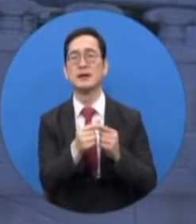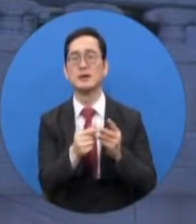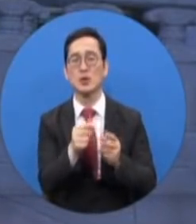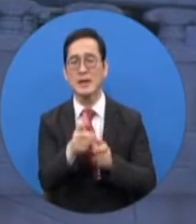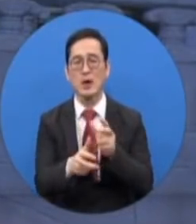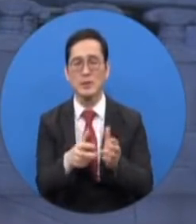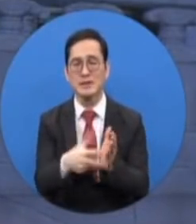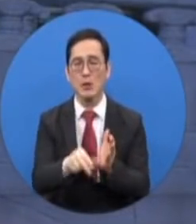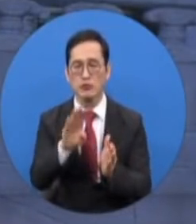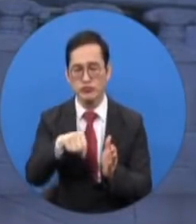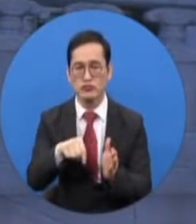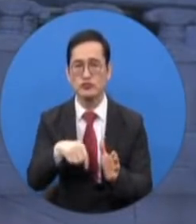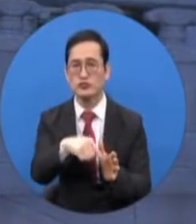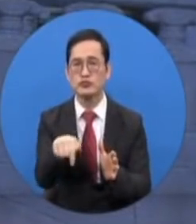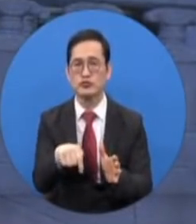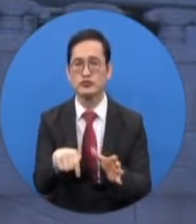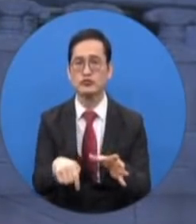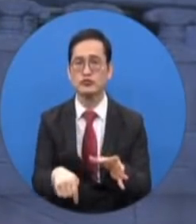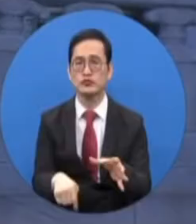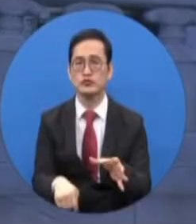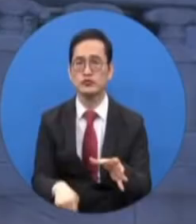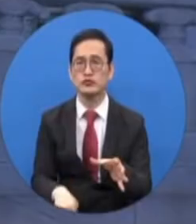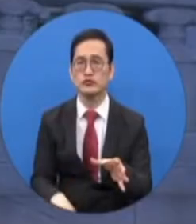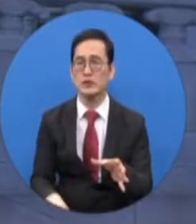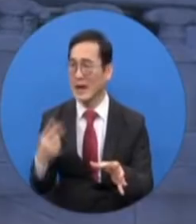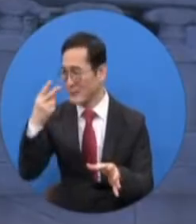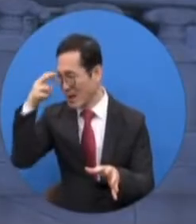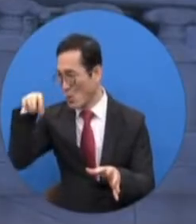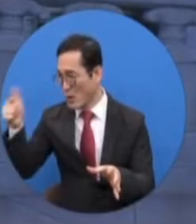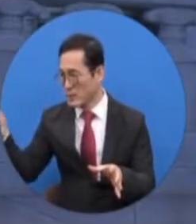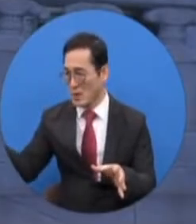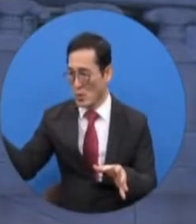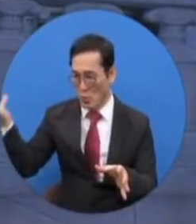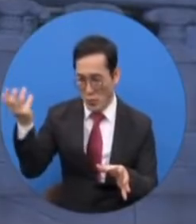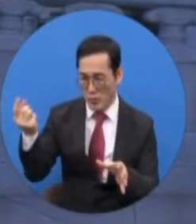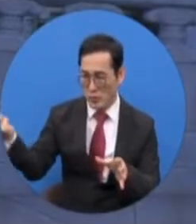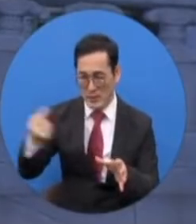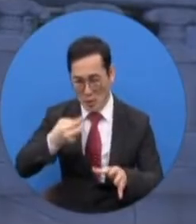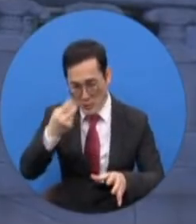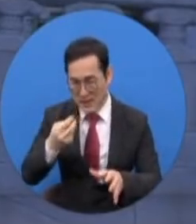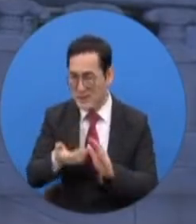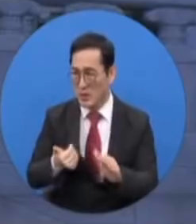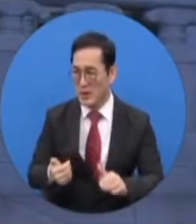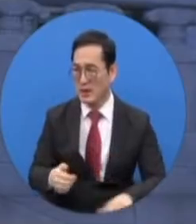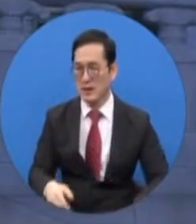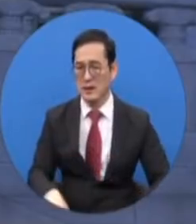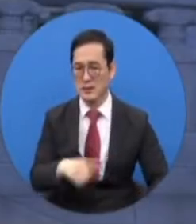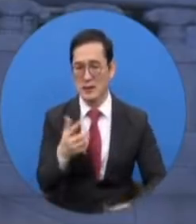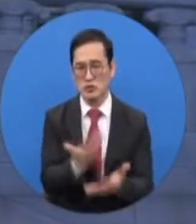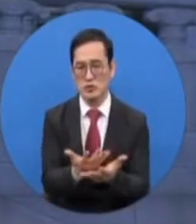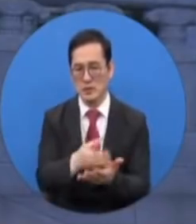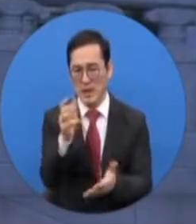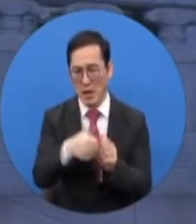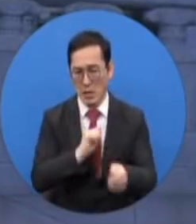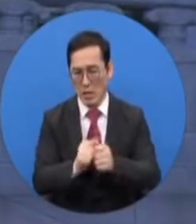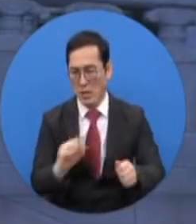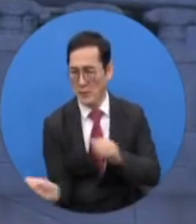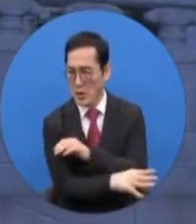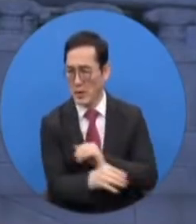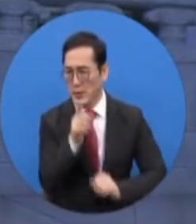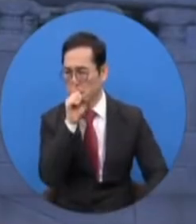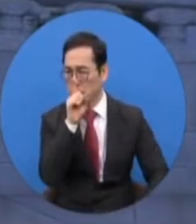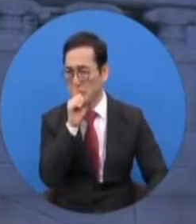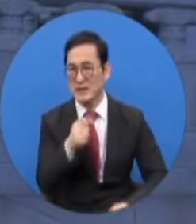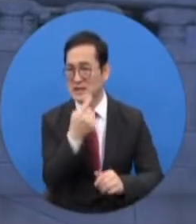공무원이 감사원의 감사 직전 중요 문서를 다 폐기하면서 나도 신내림이 받은 것 같다라고 말했던 그 사건에